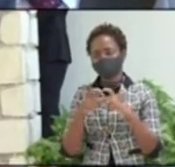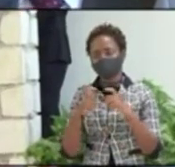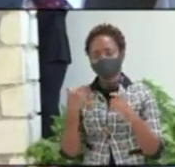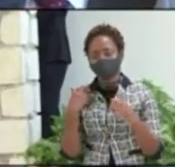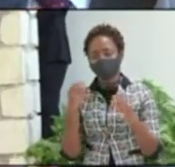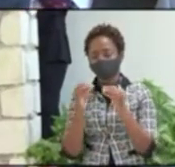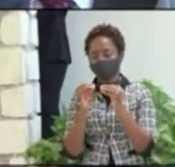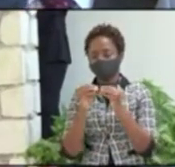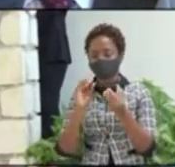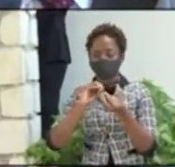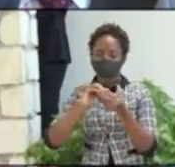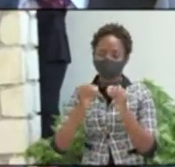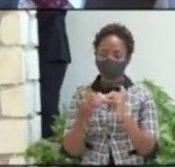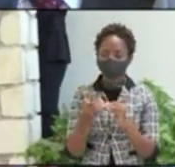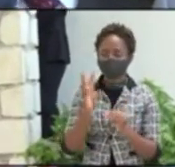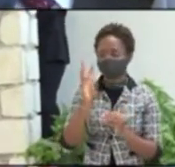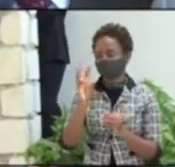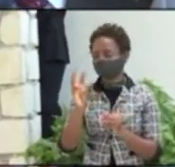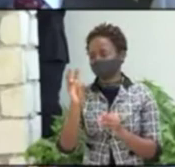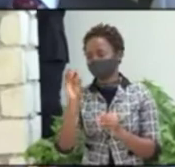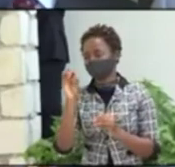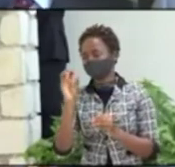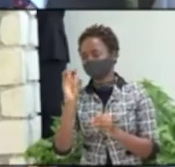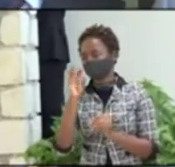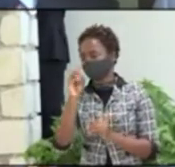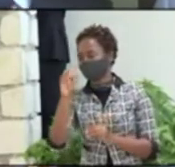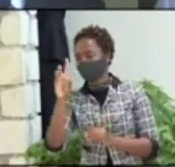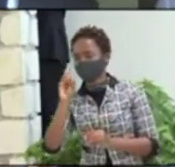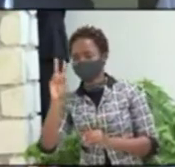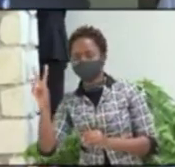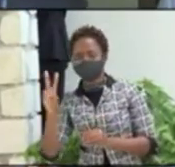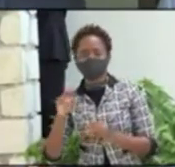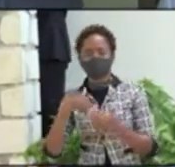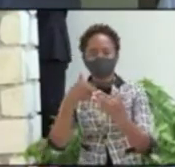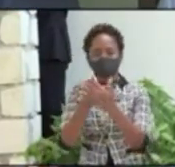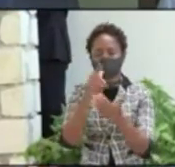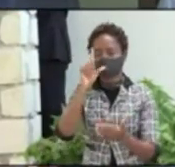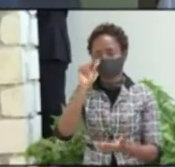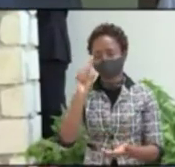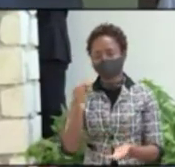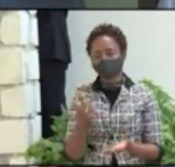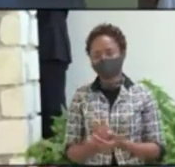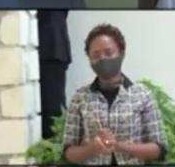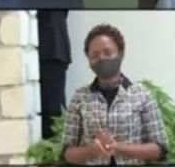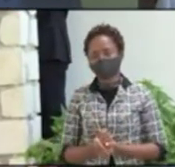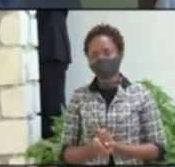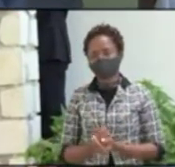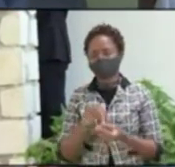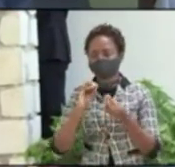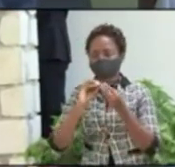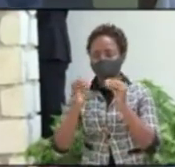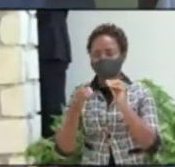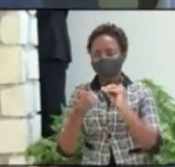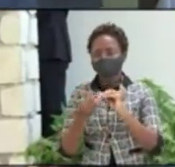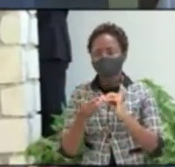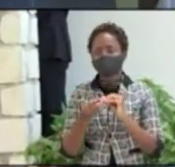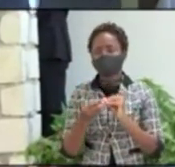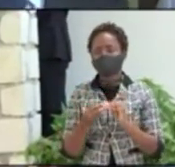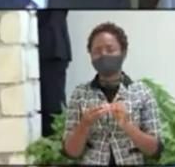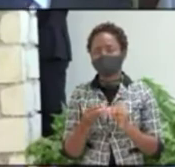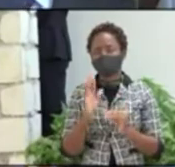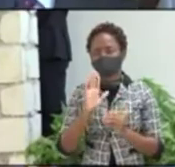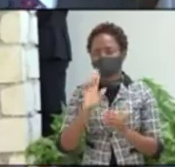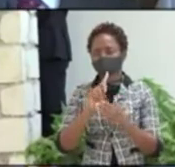numéros, parce que sous fond 4, c'est 01. 02, 03, 04, 05, jusqu'à ce qu'on arrive dans 20. Mais numéro identification unique ou